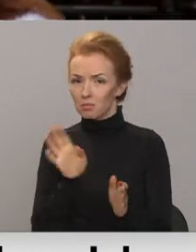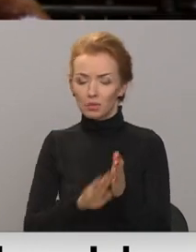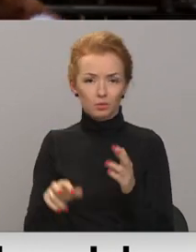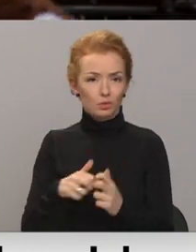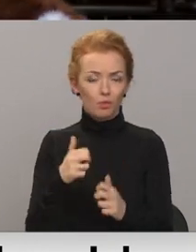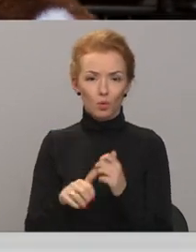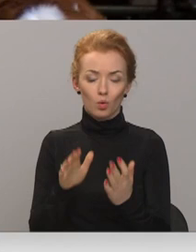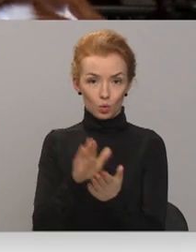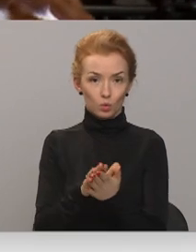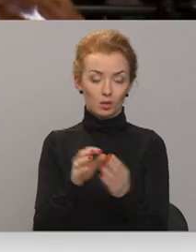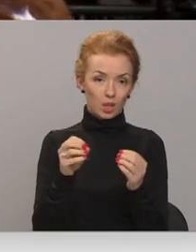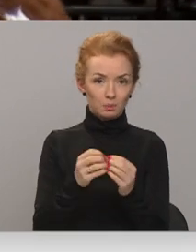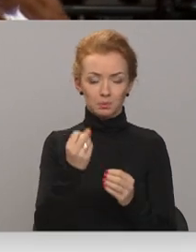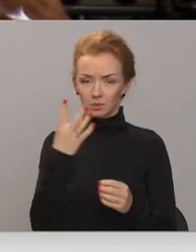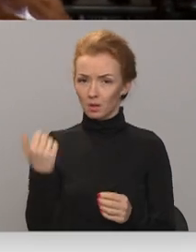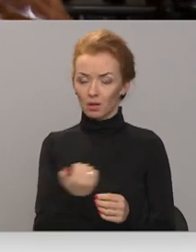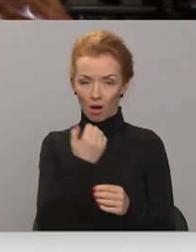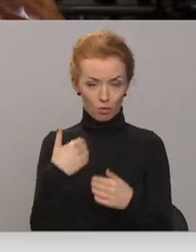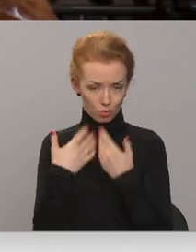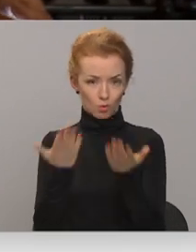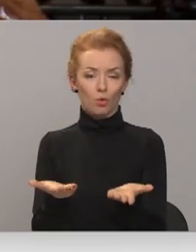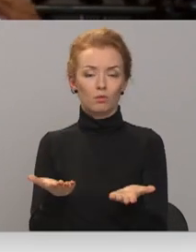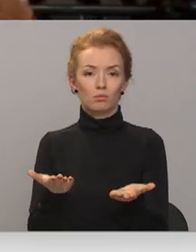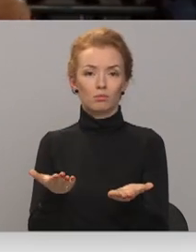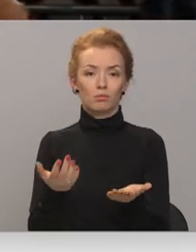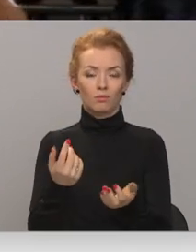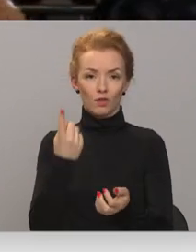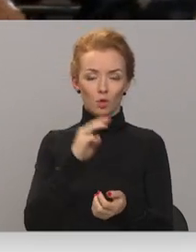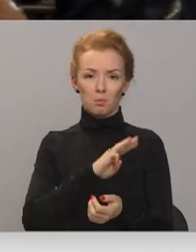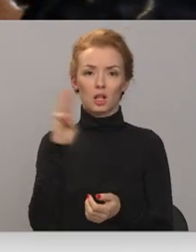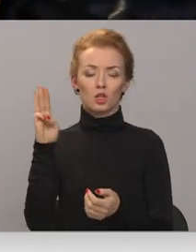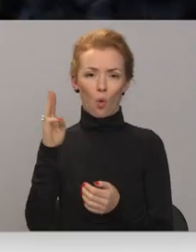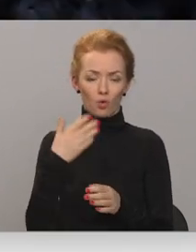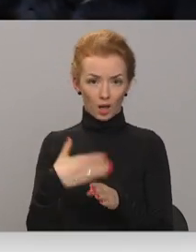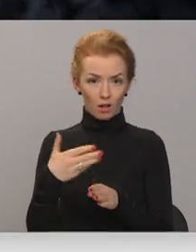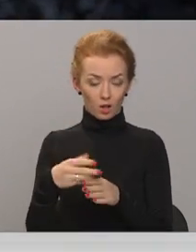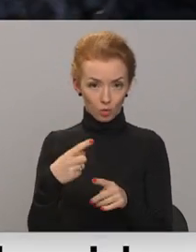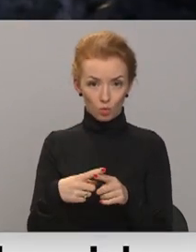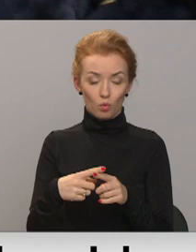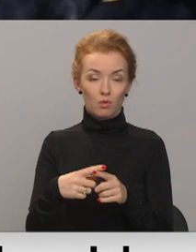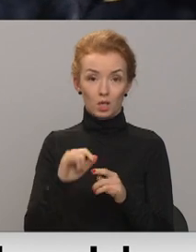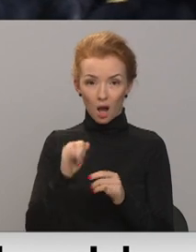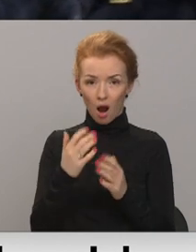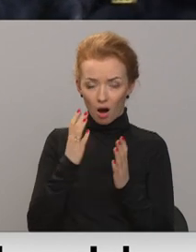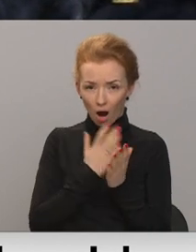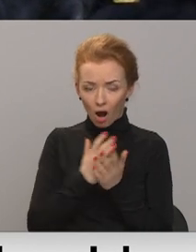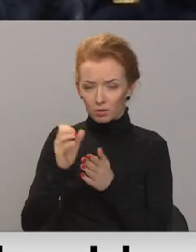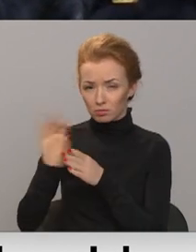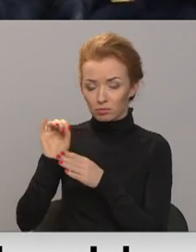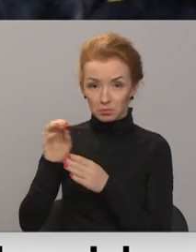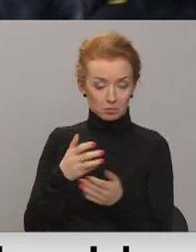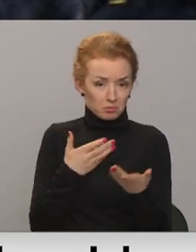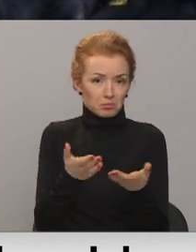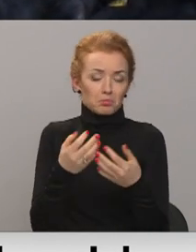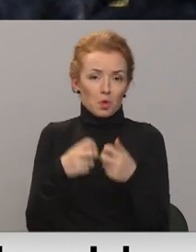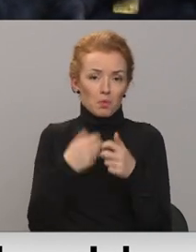uz 10-15 gadiem īdot miljonus kredītus un visu atdod un bez problēmām strādā,